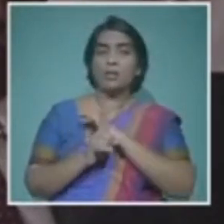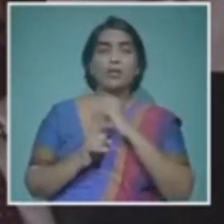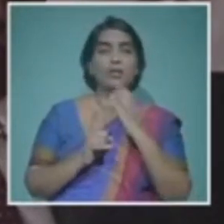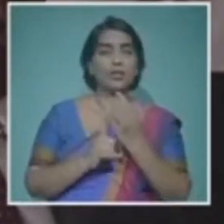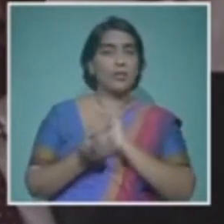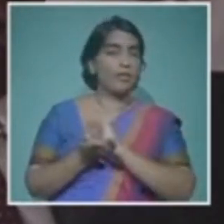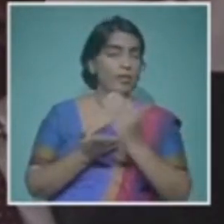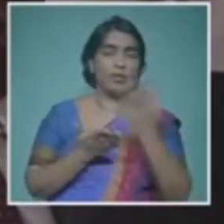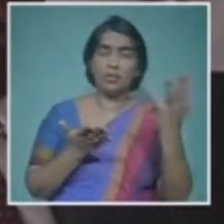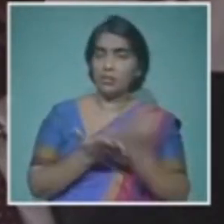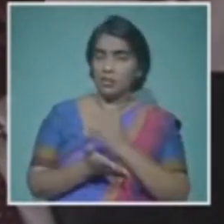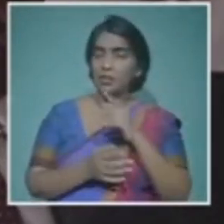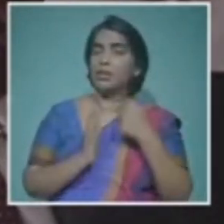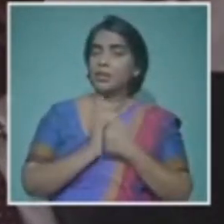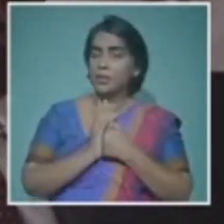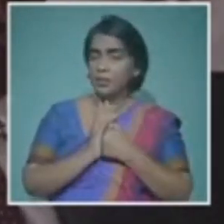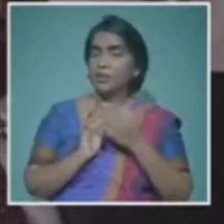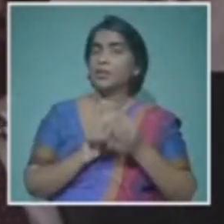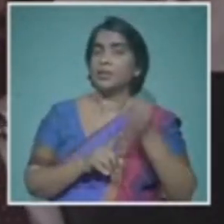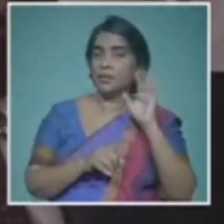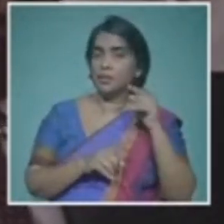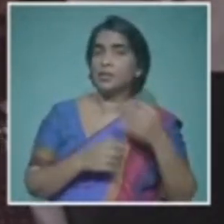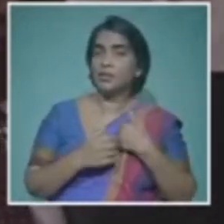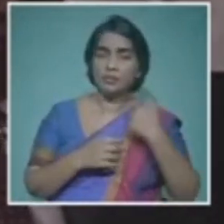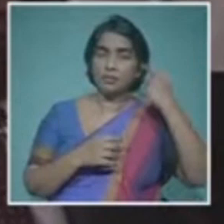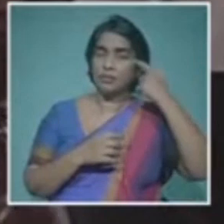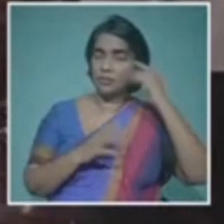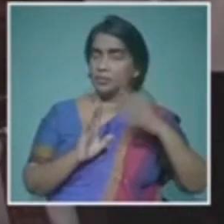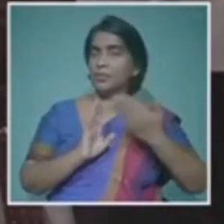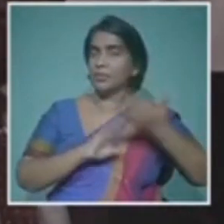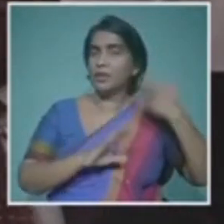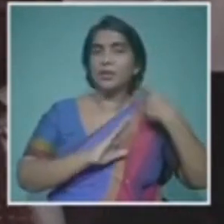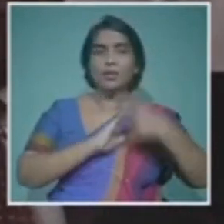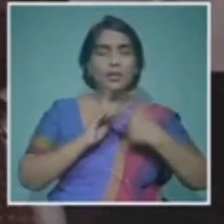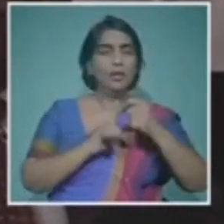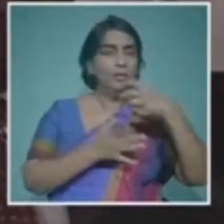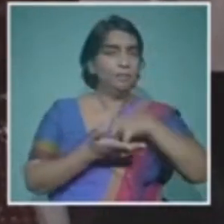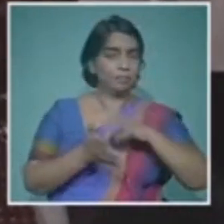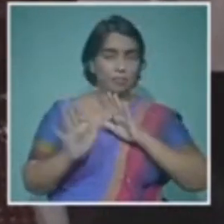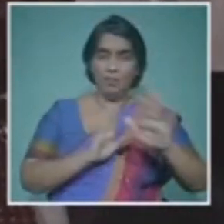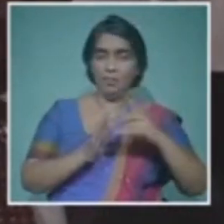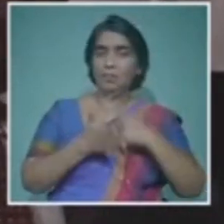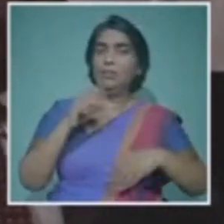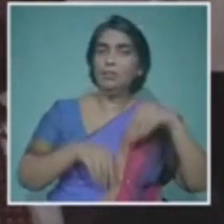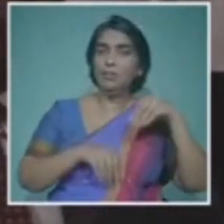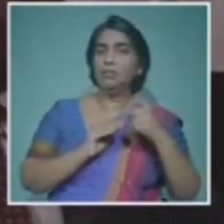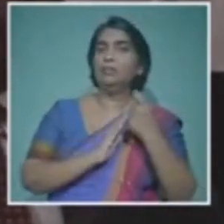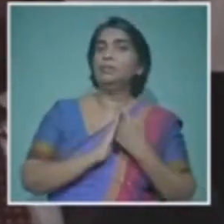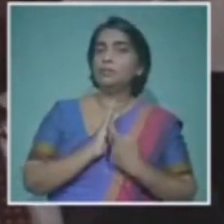අරමුදලෙන් ඉවත් කරගෙන තිබෙනවා. ගරු සභාපතිතුමනි මගේ මතක යනවා මේ රටේ පළාත් පාලන මැතිවරණ නීතිය